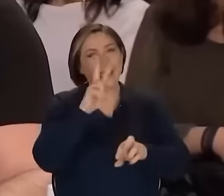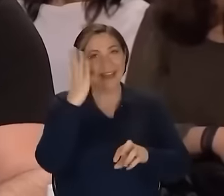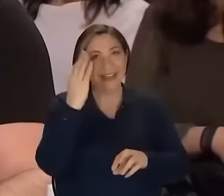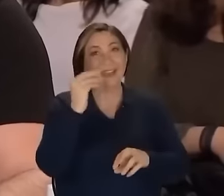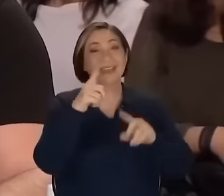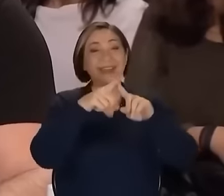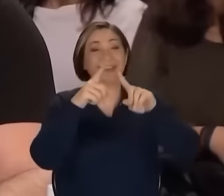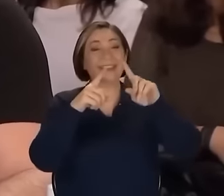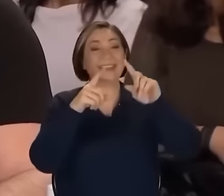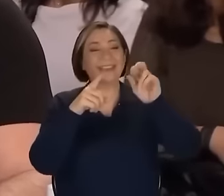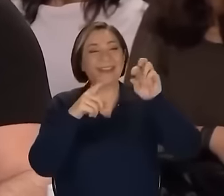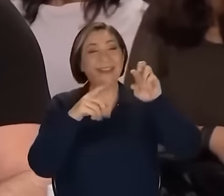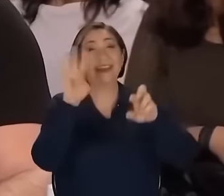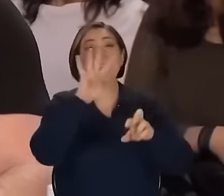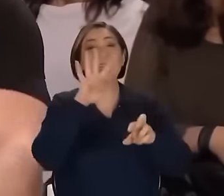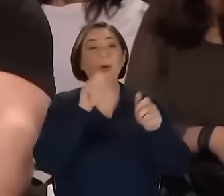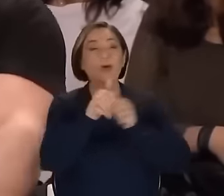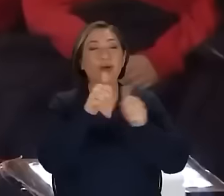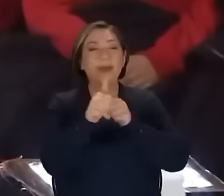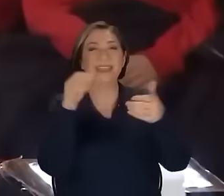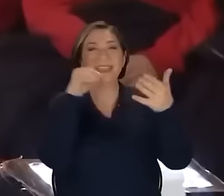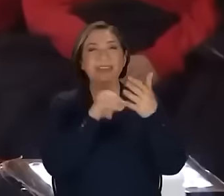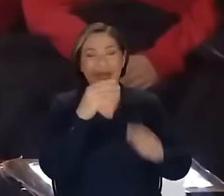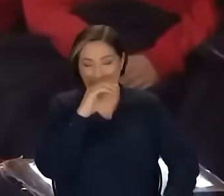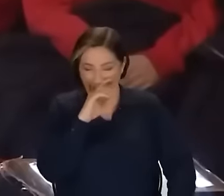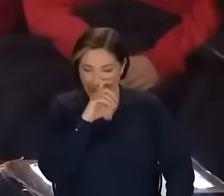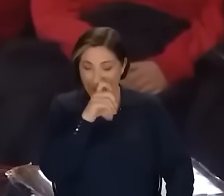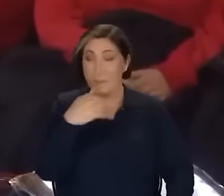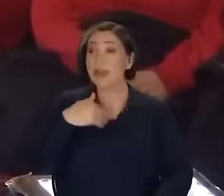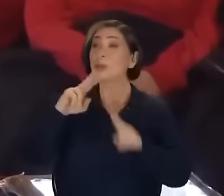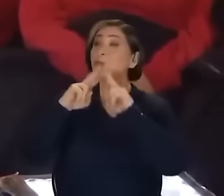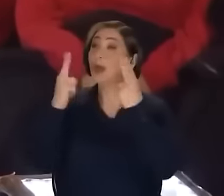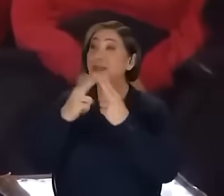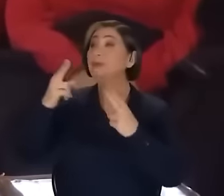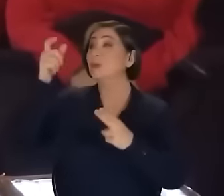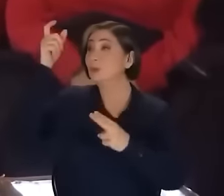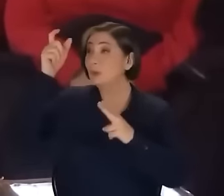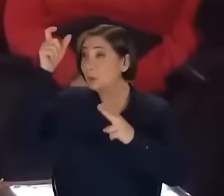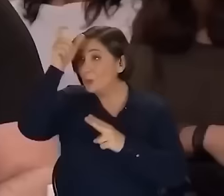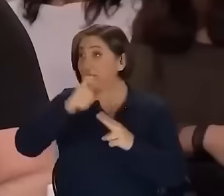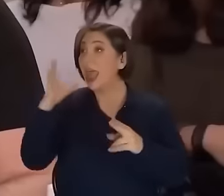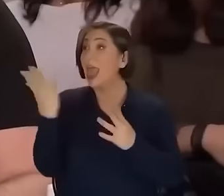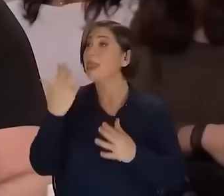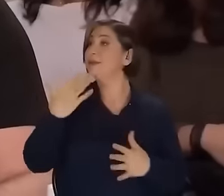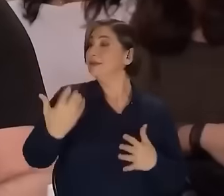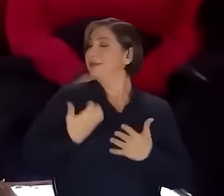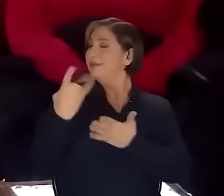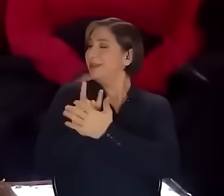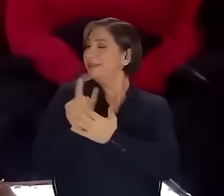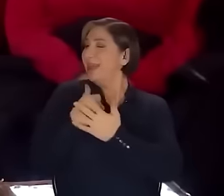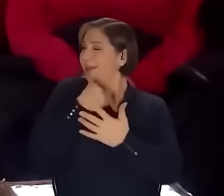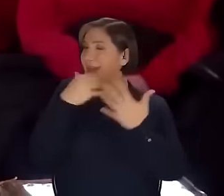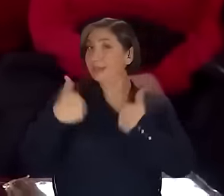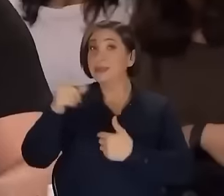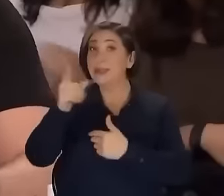lan? Ya top 40 olunca otomatikman giriyordum. Ben size. Ben dünyanın ve Türkiye'nin en seksi erkeği seçiyorum. Dünyanın mı? Dünya da